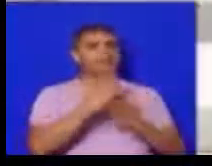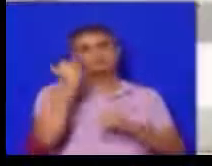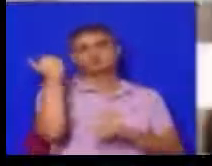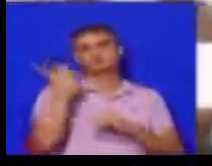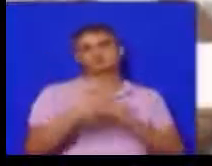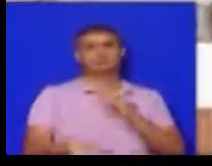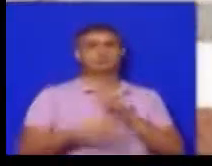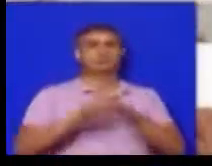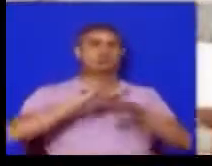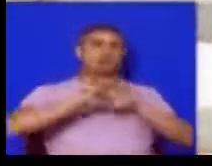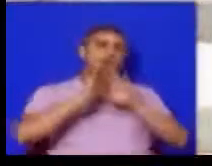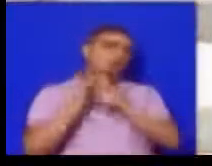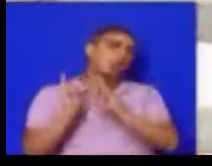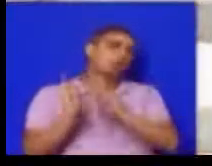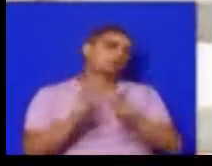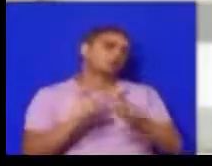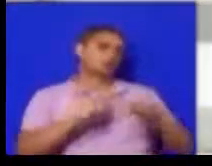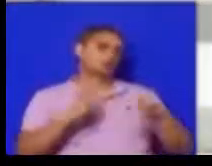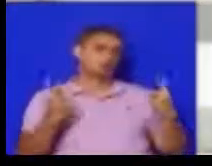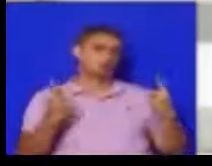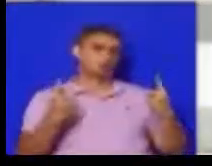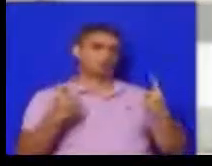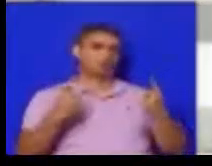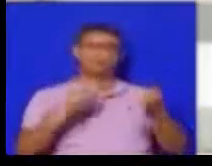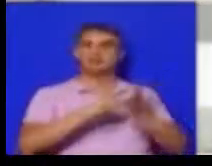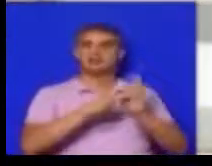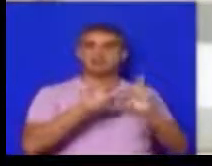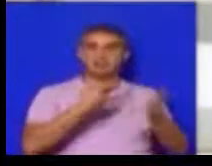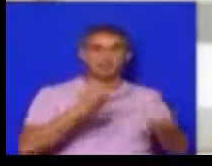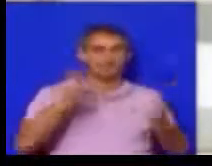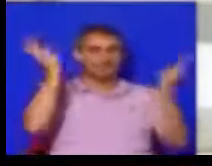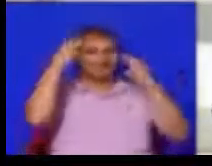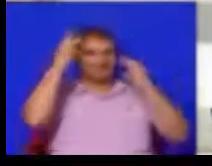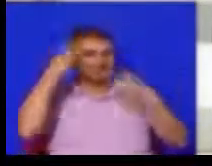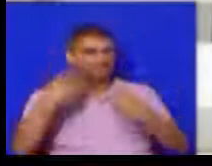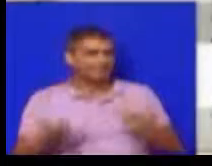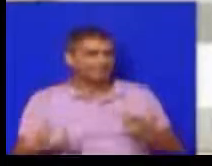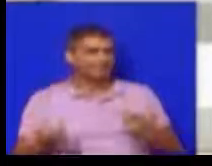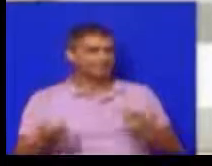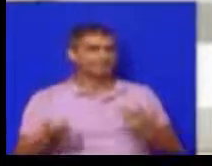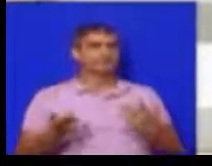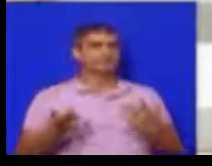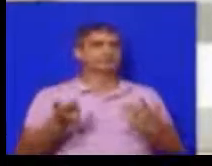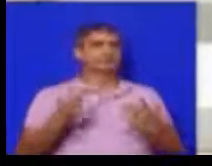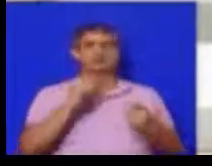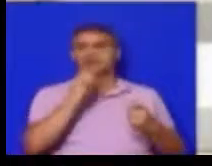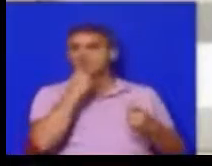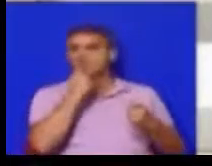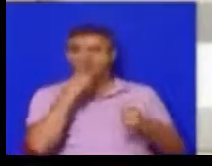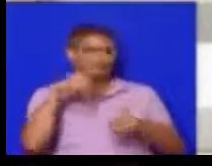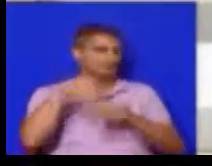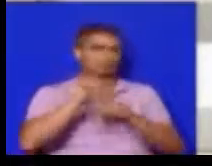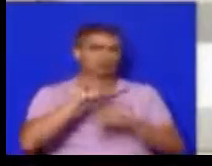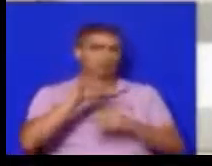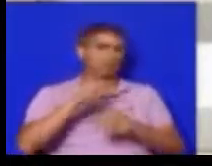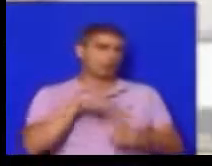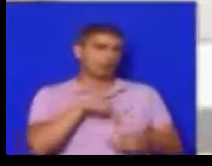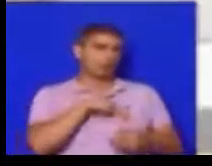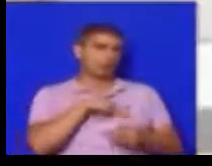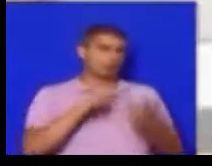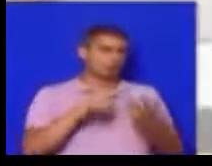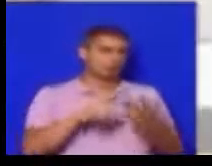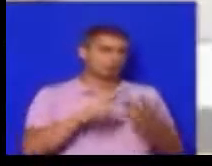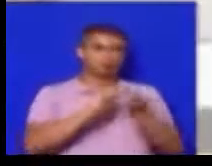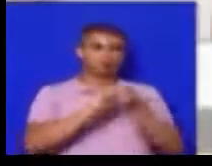את כל האפשרויות האחרות. את הדיפלומטיה, את ההסכמים, את המערכות החשאיות שאף אחד לא לוקח עליהם אחריות, את